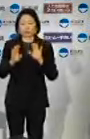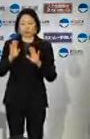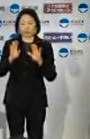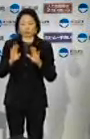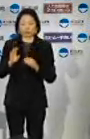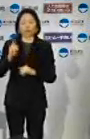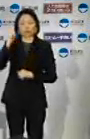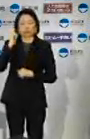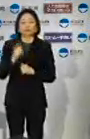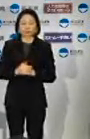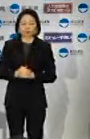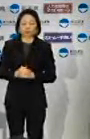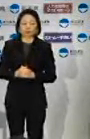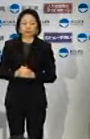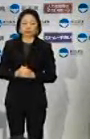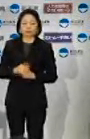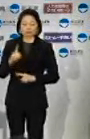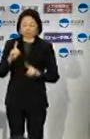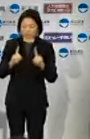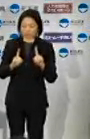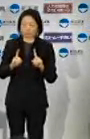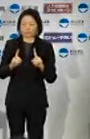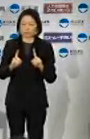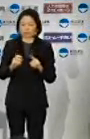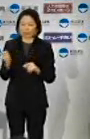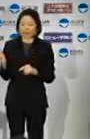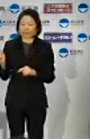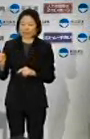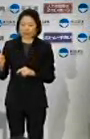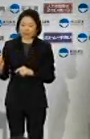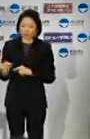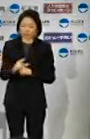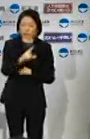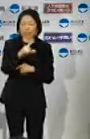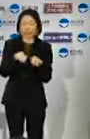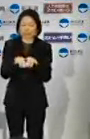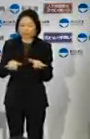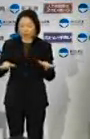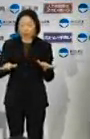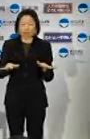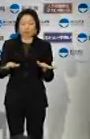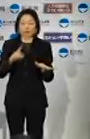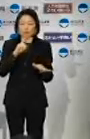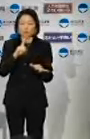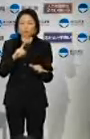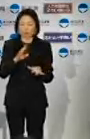感じはありますが、まあ、いずれにせよ急激に広がったっていうのは